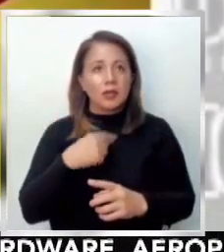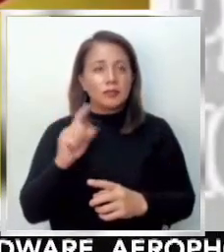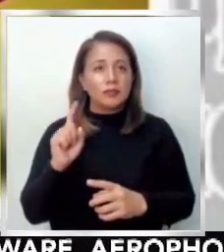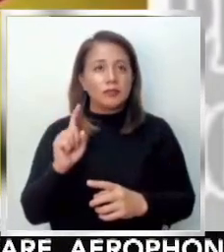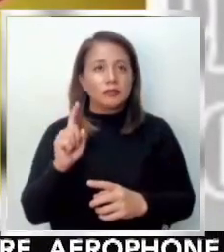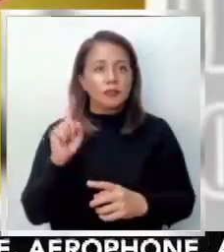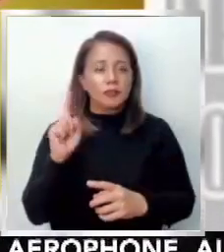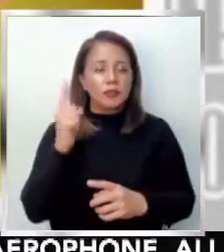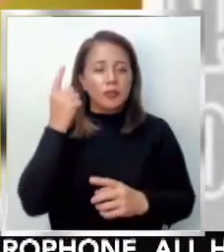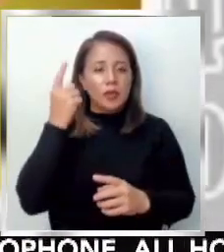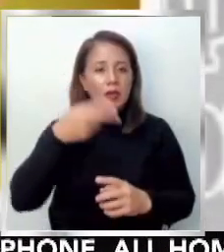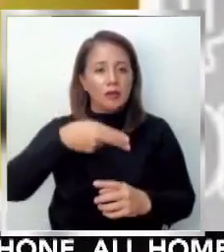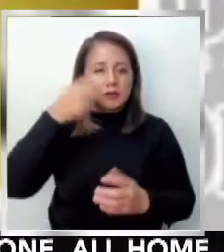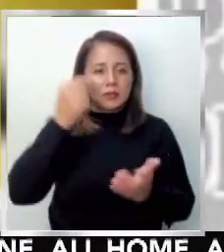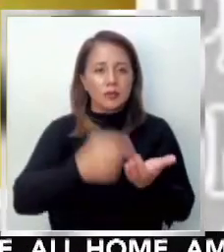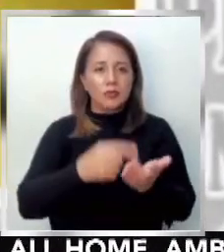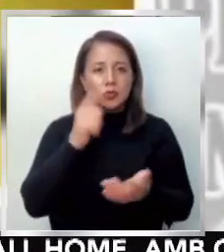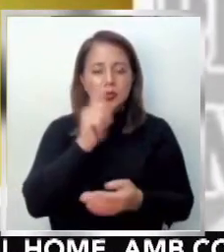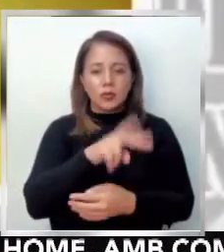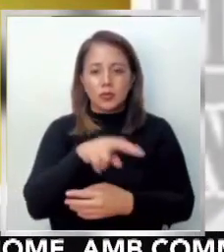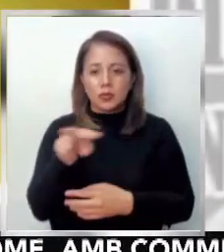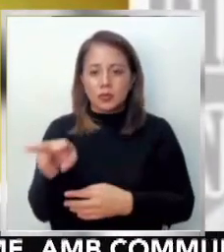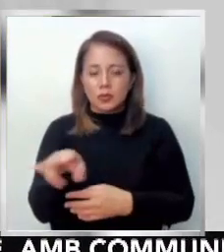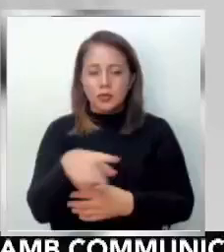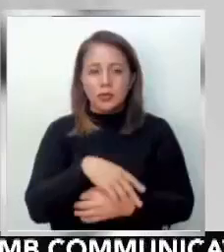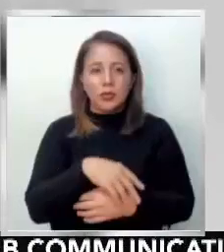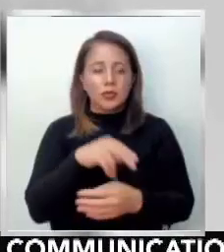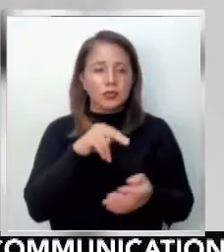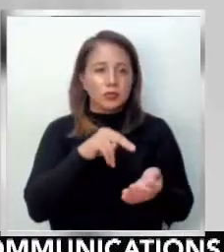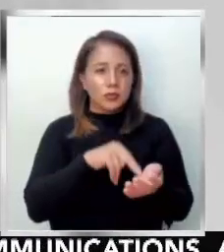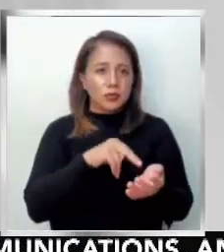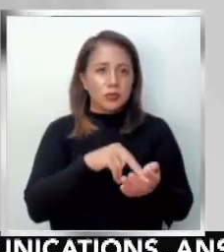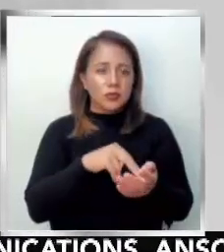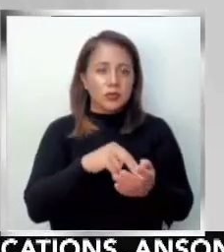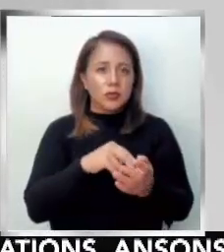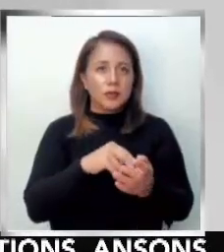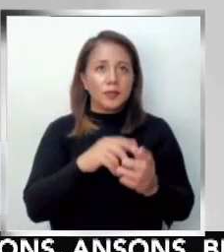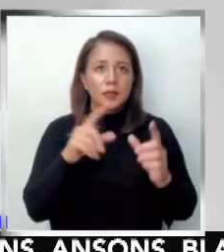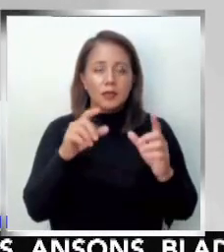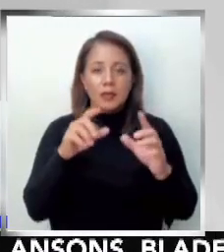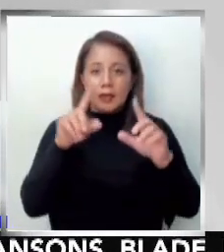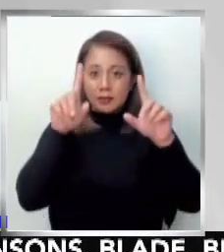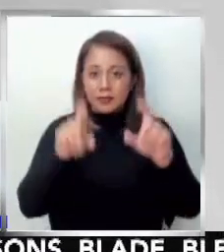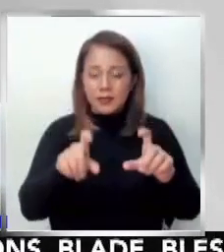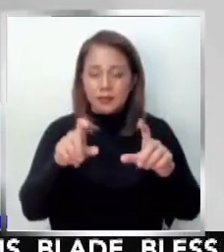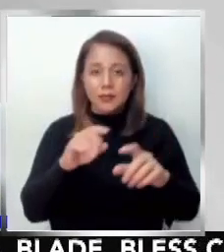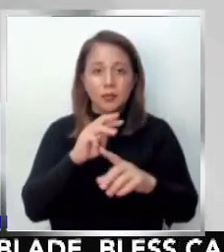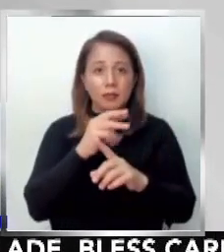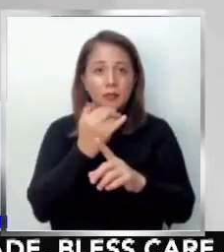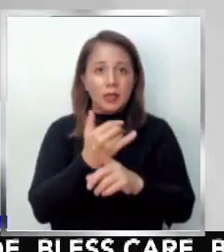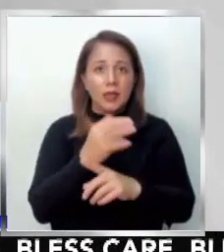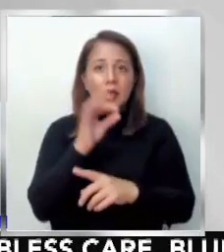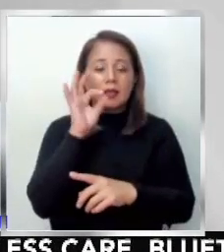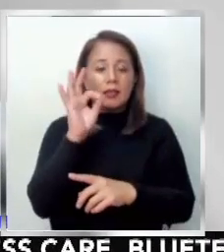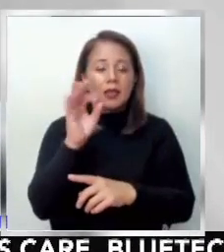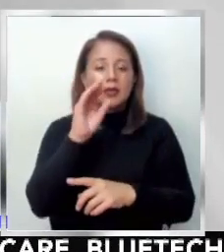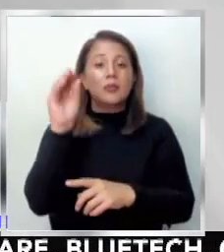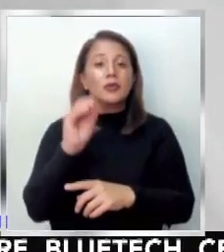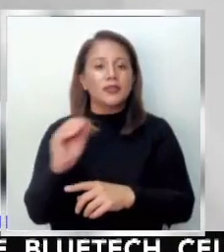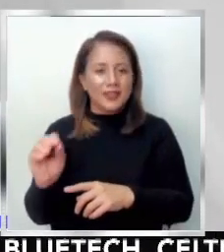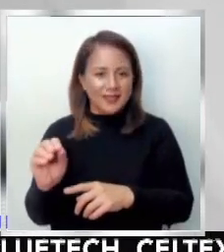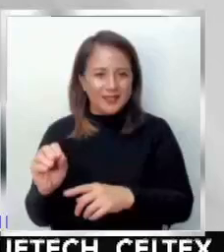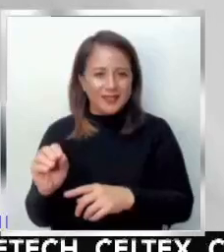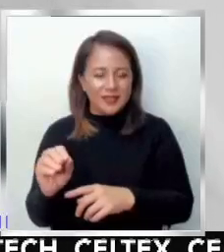sa 2022 Nursing Board Exam nitong Mayo. 90% lang naman ang kanyang nakuhang grade, kaya isa siya